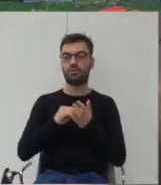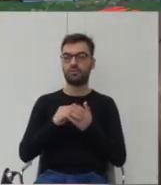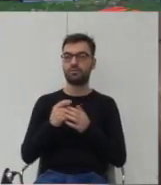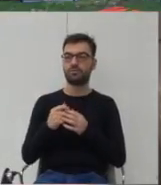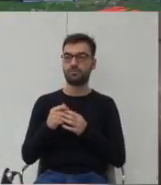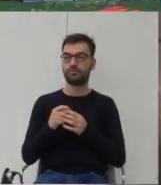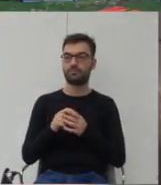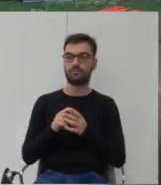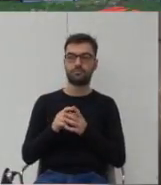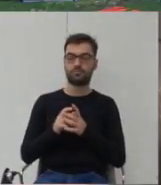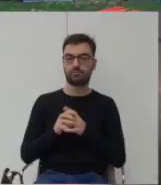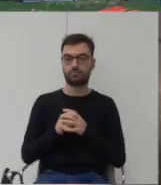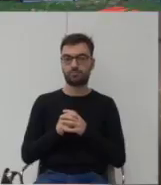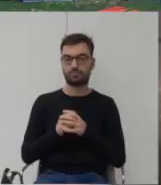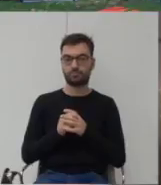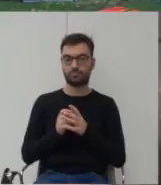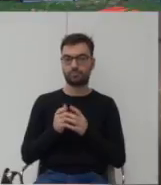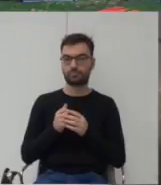że